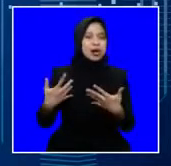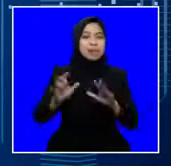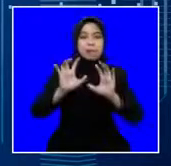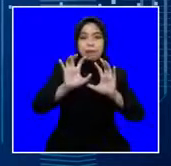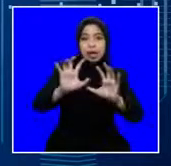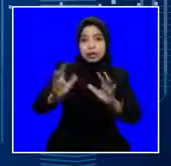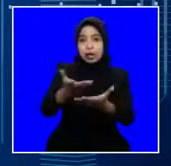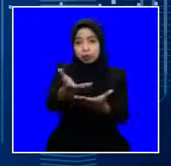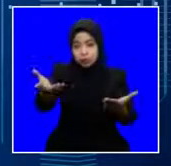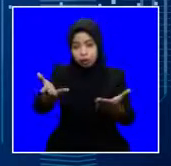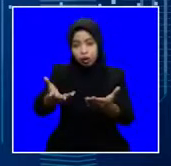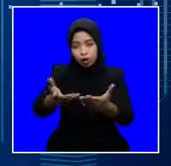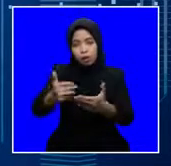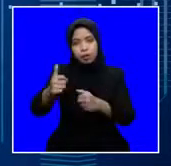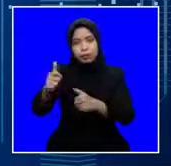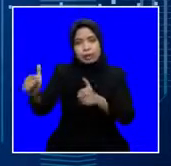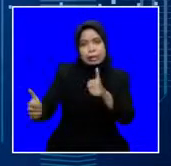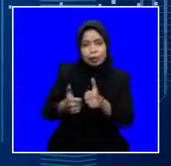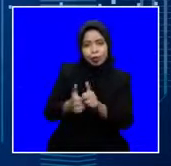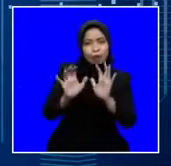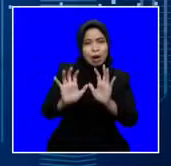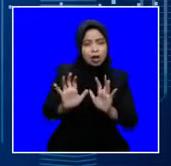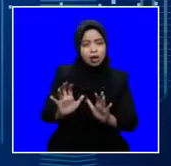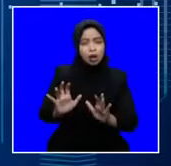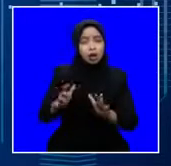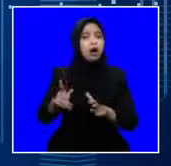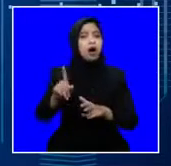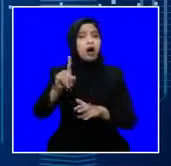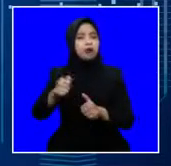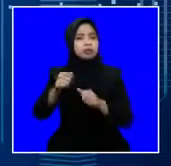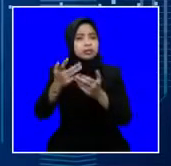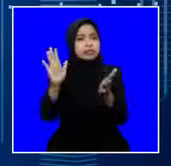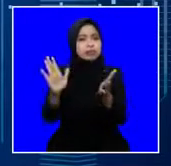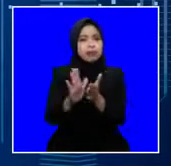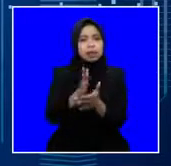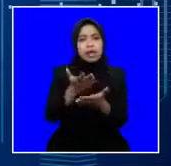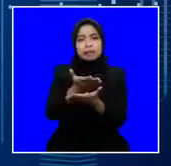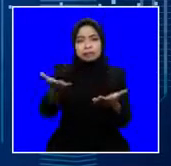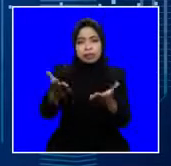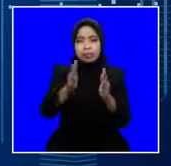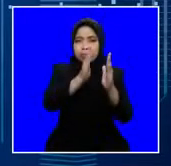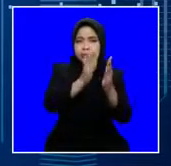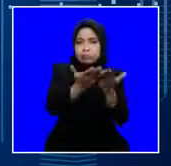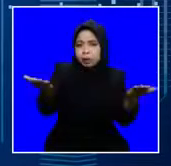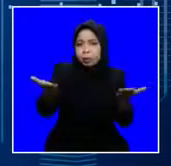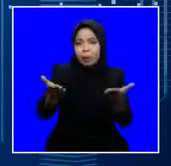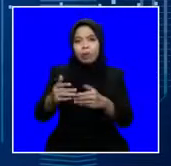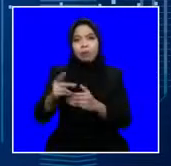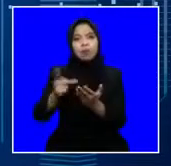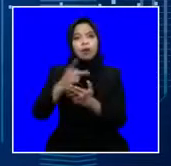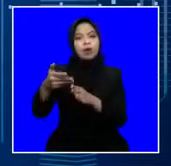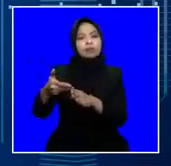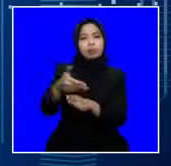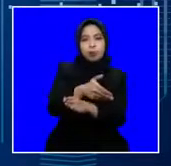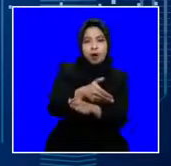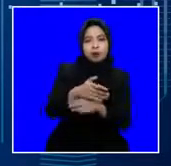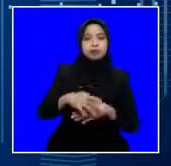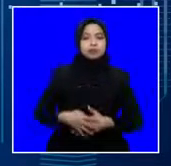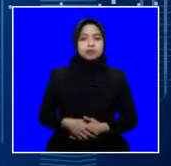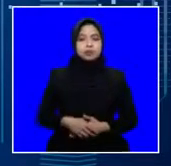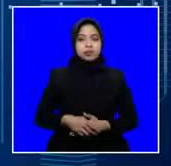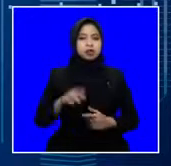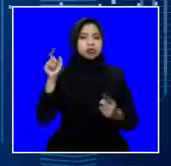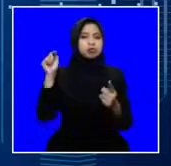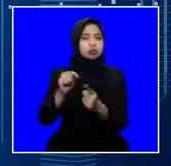bisa berpartisipasi, ini harus kita buka sekat-sekat daripada program sebelumnya untuk